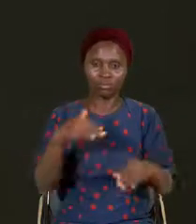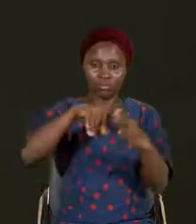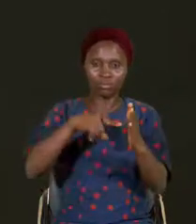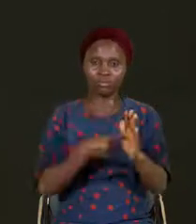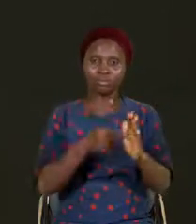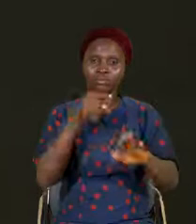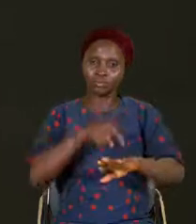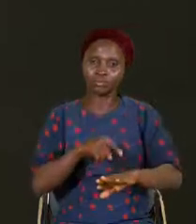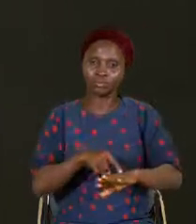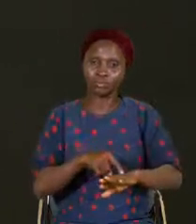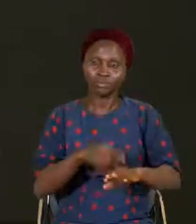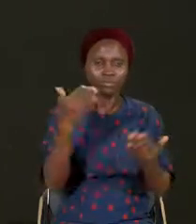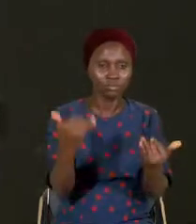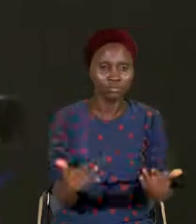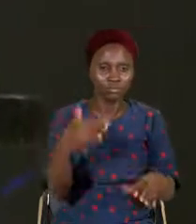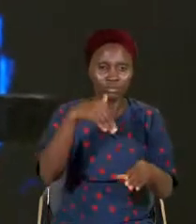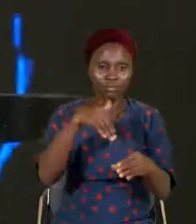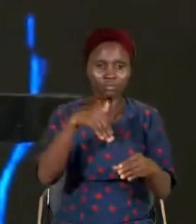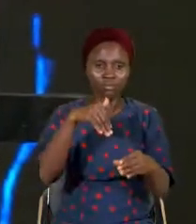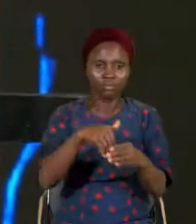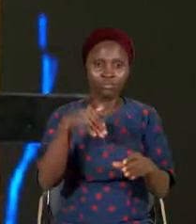en cette période,